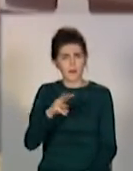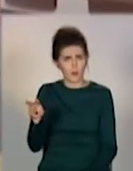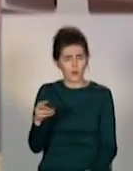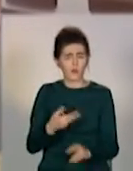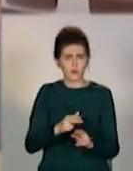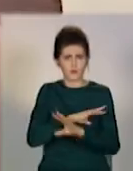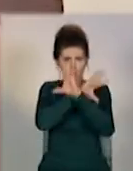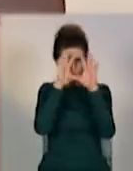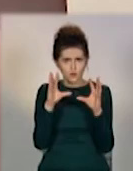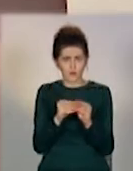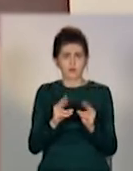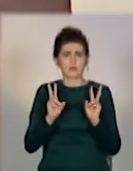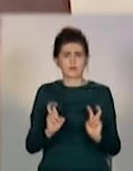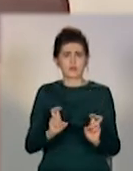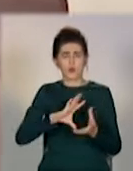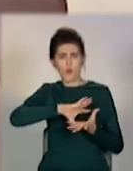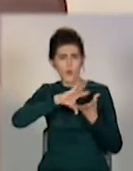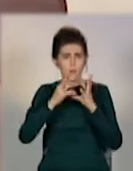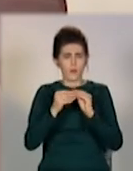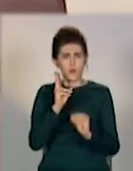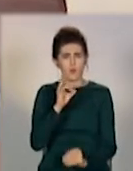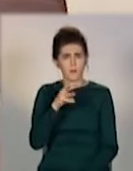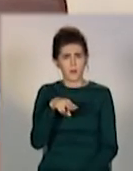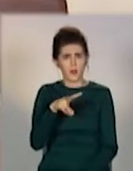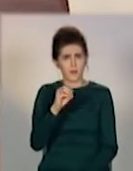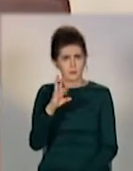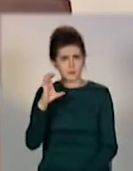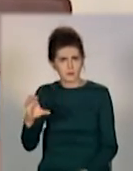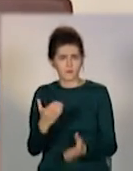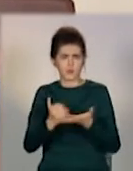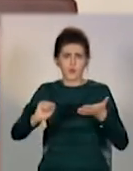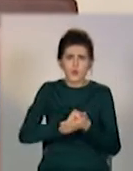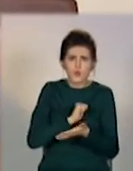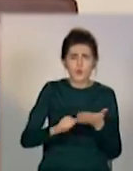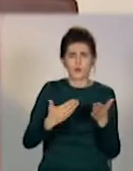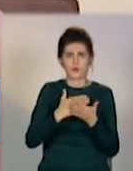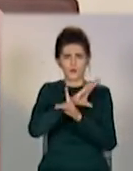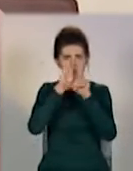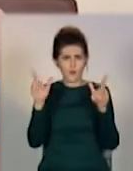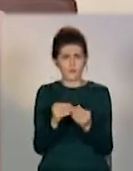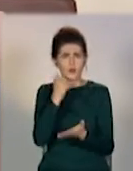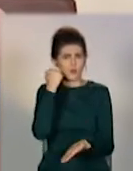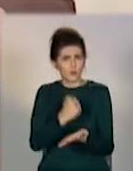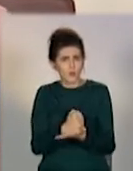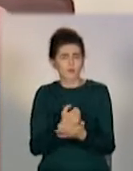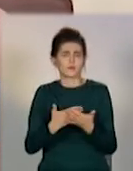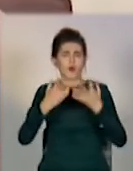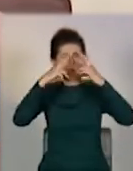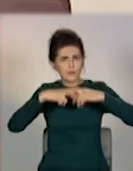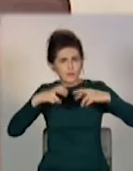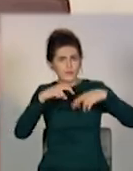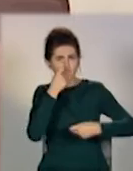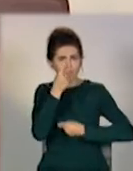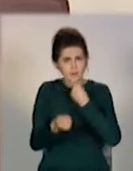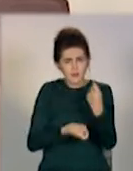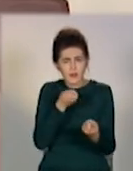схема. Це тільки комплексна схема організації дорожнього руху. Це дуже великі документи, які передбачають і обстеження спочатку,